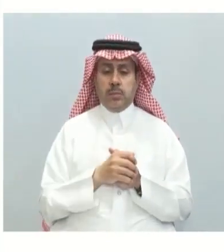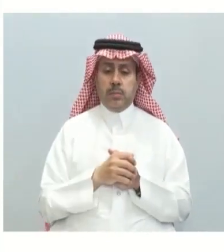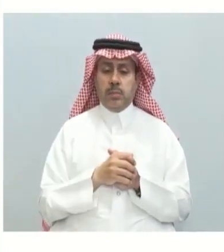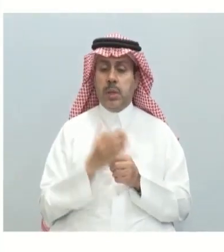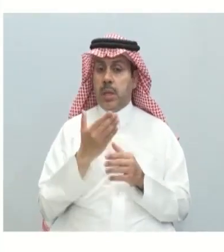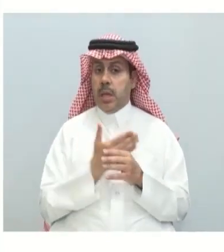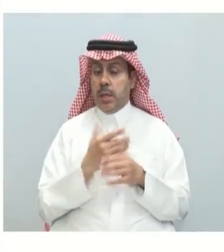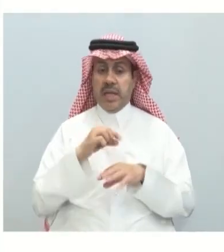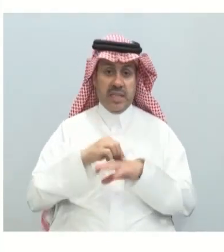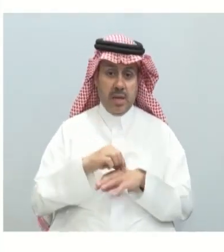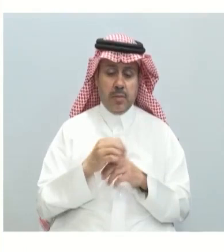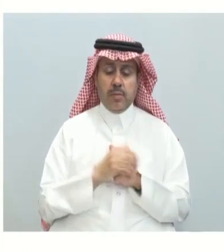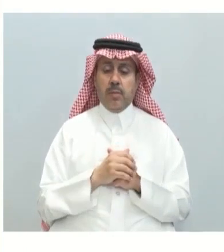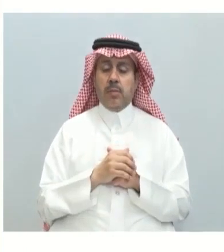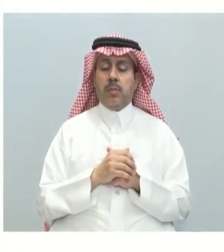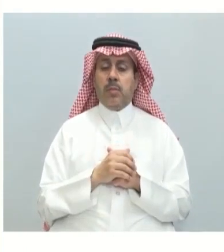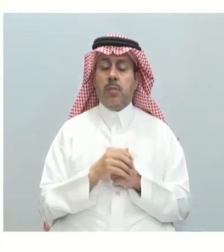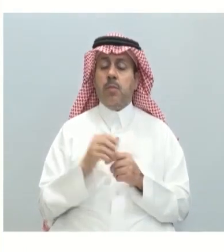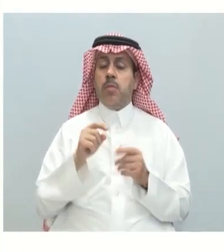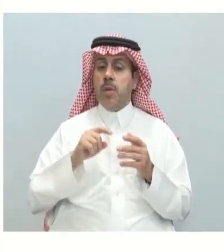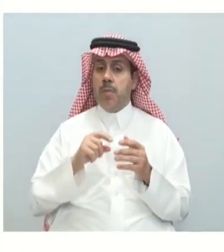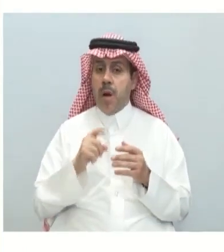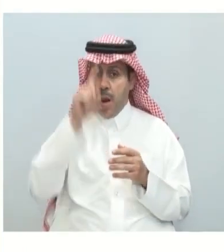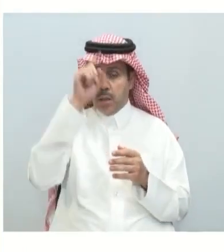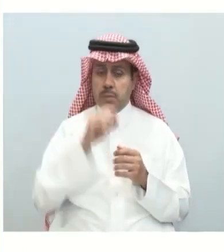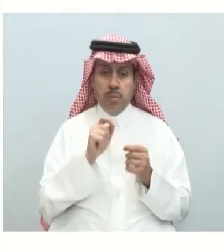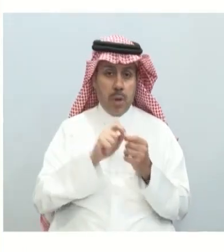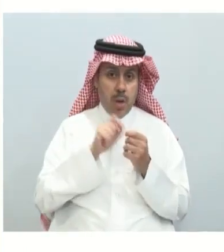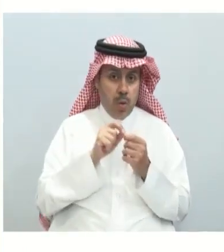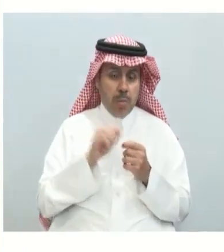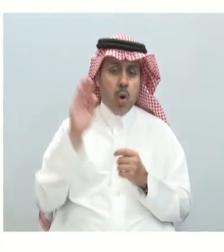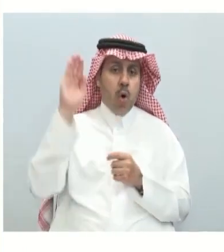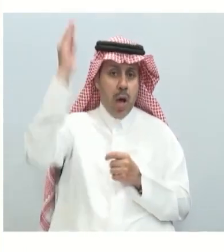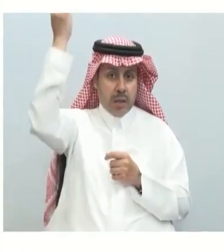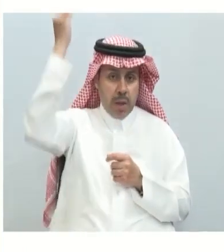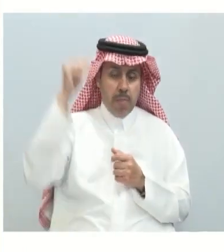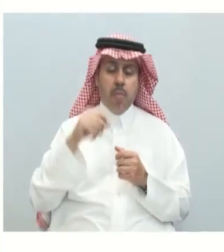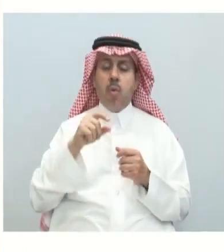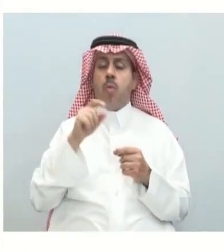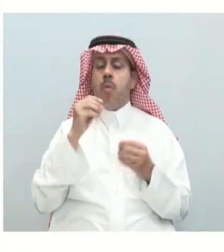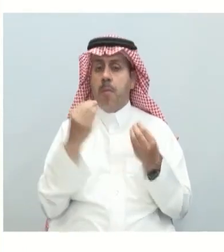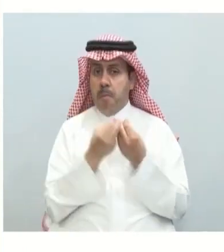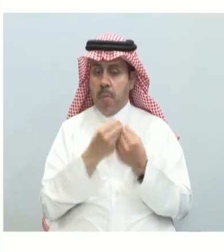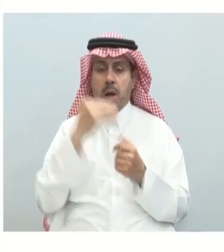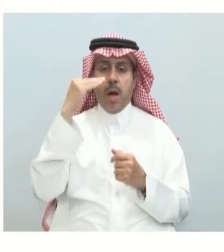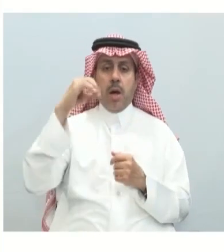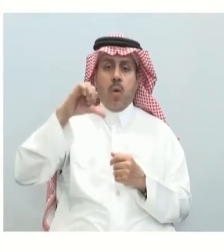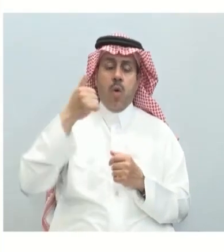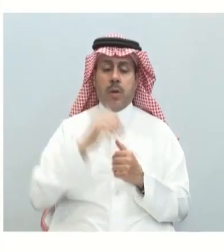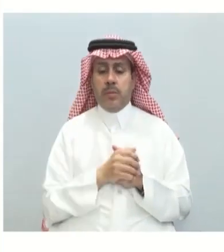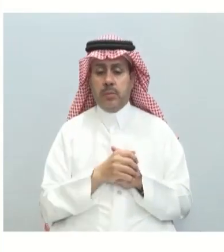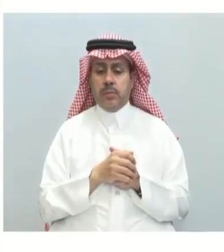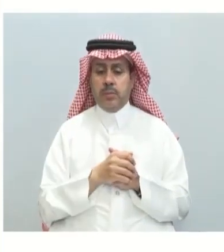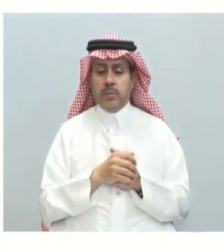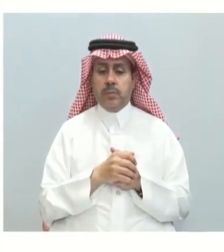الانسان انما اصله منشاه من هذين الابوين عليهما السلام في قول جل وعلا ينزع